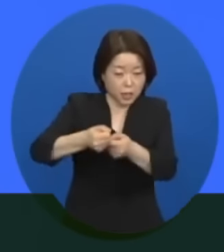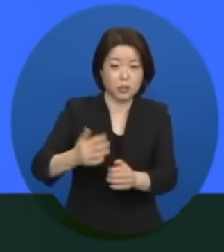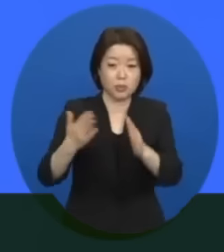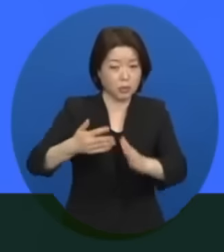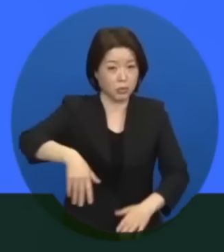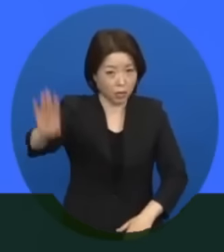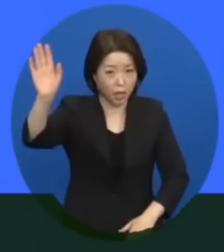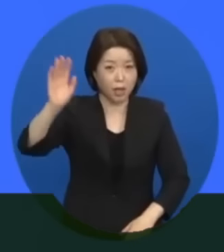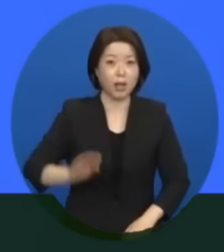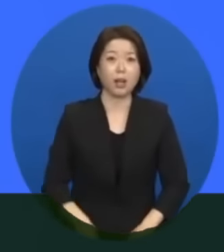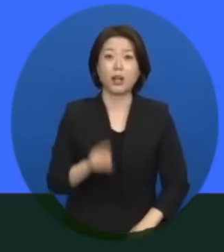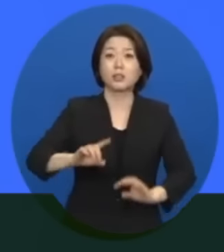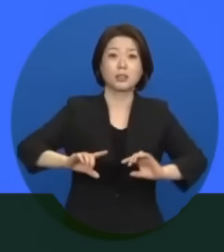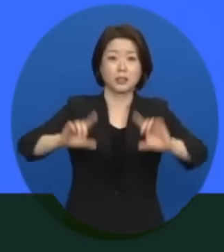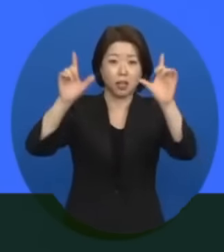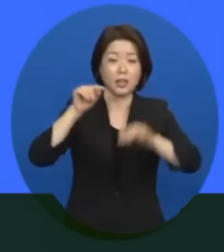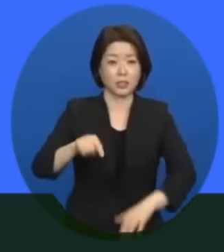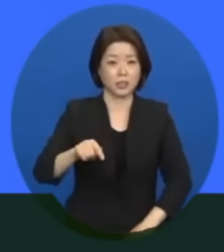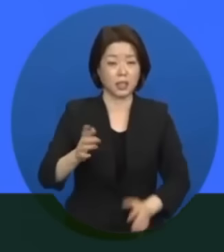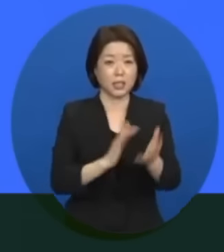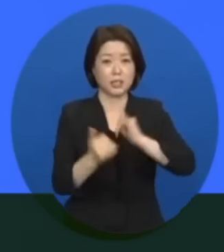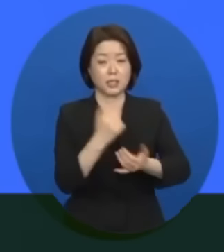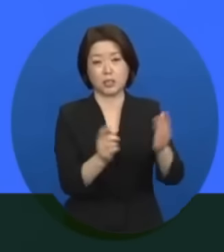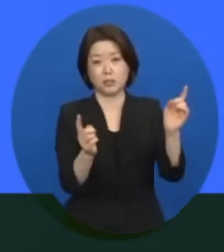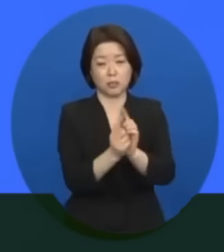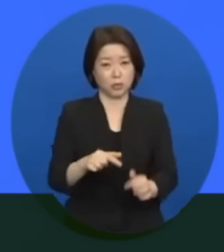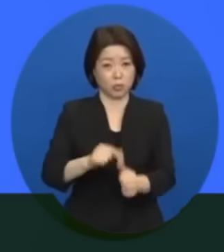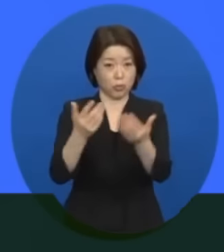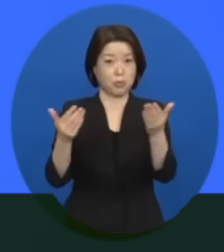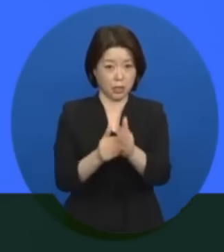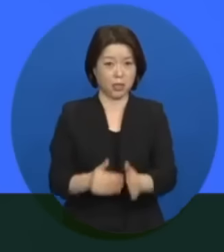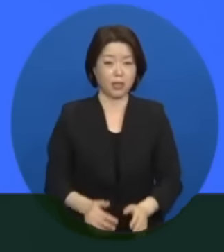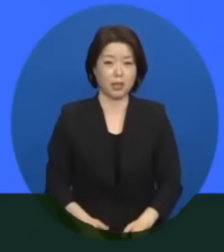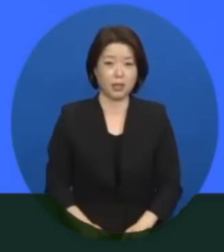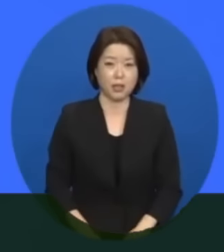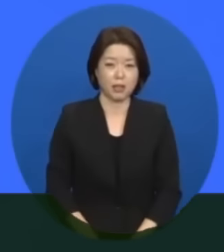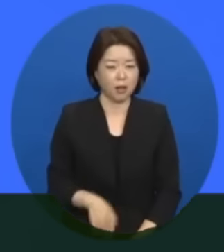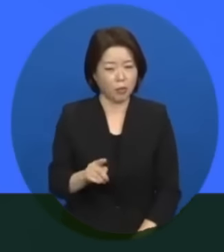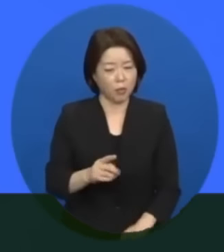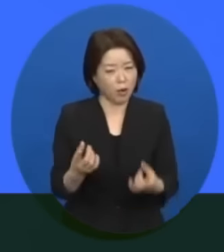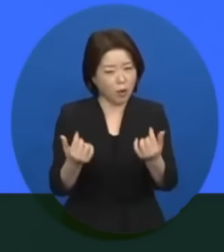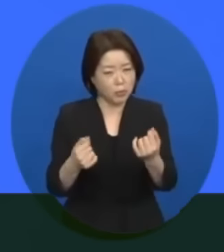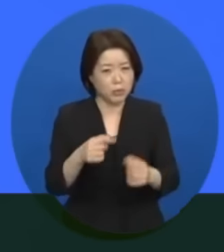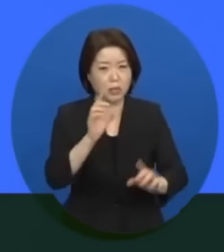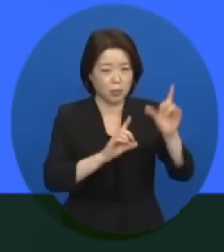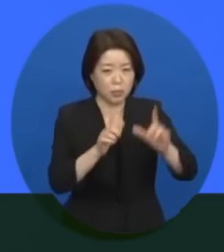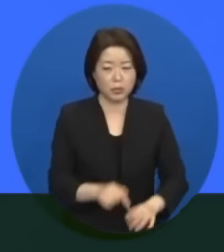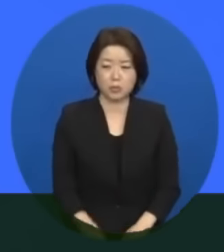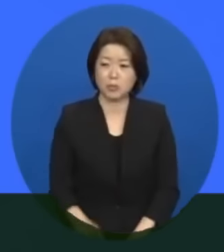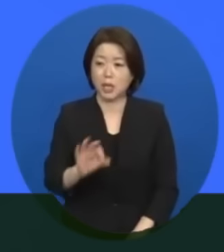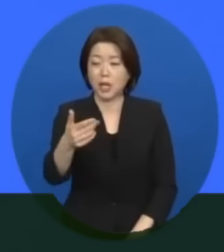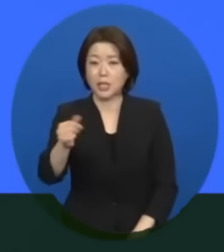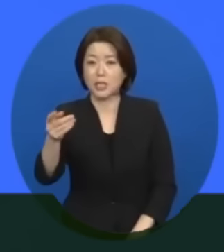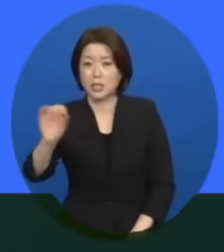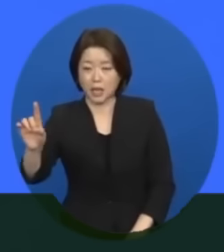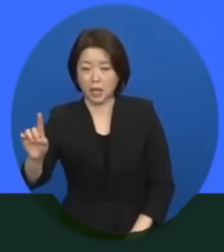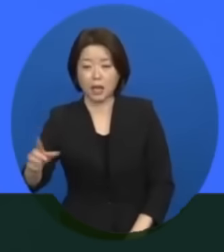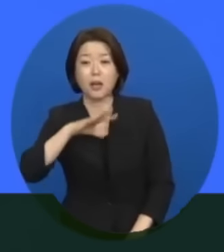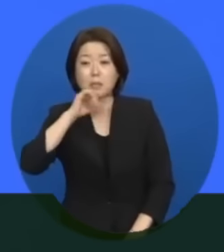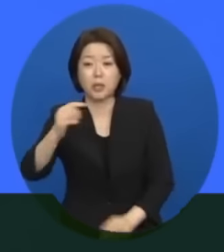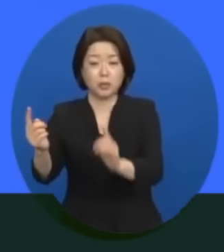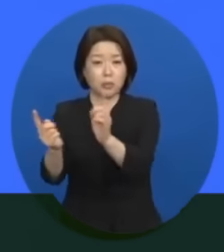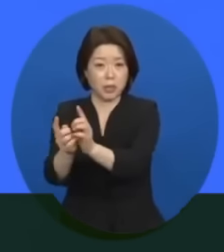말씀합니다 그날이 사람은 예수님을 만나고 구원을 받게 돼요데 매우 흡사한 장면이 지금이 에니와 베드로의 만남을